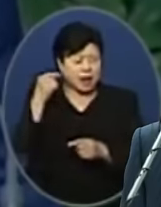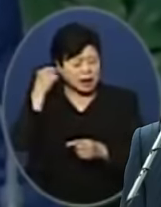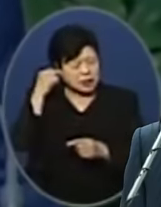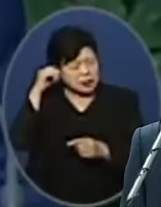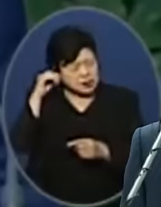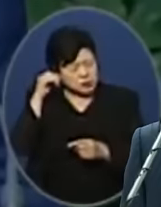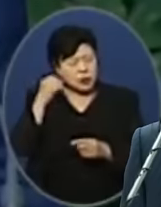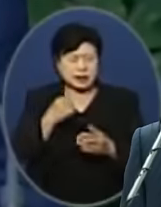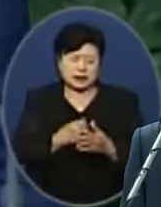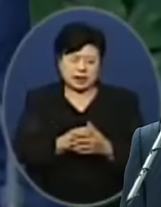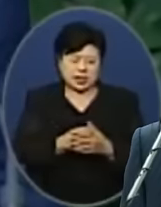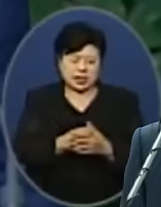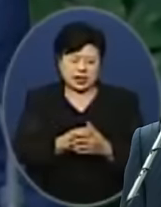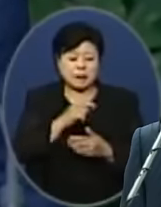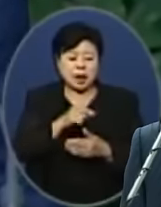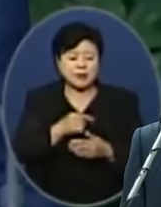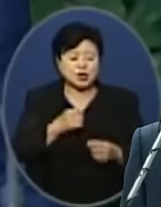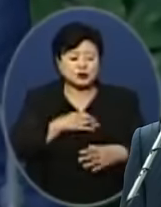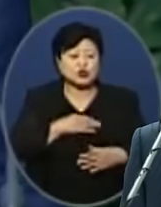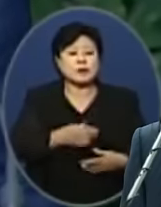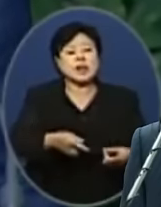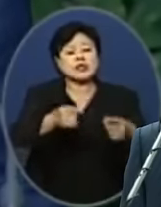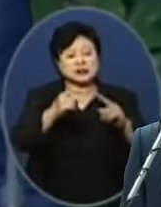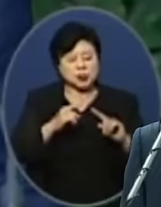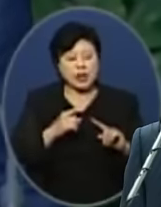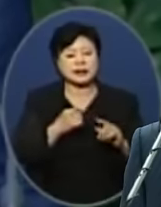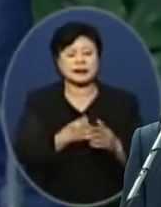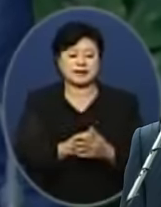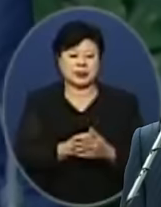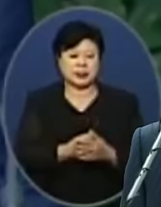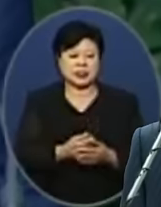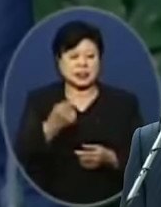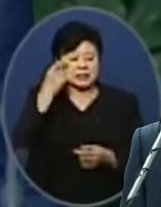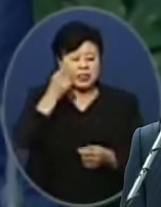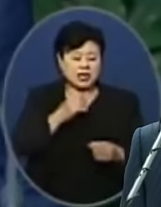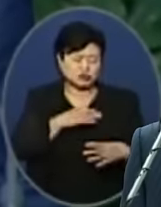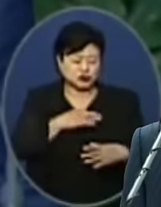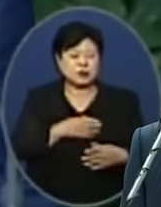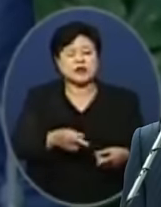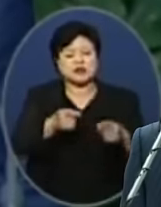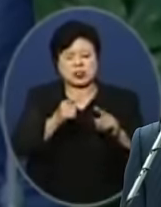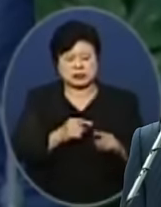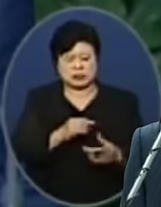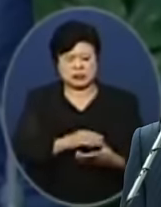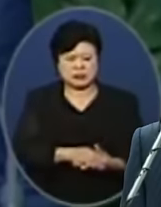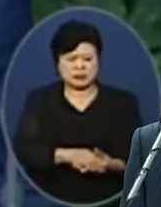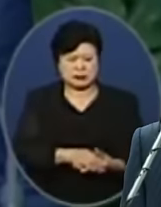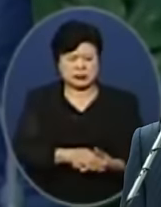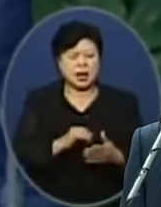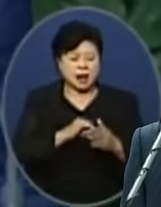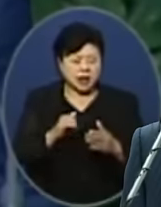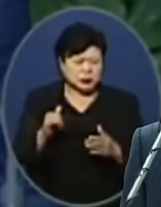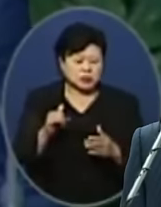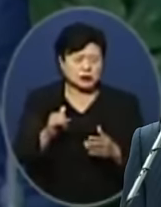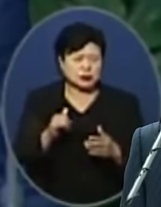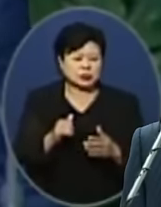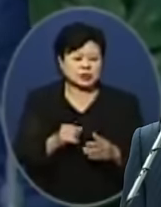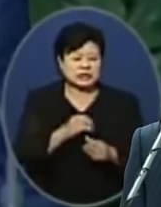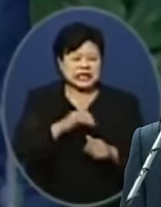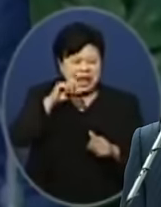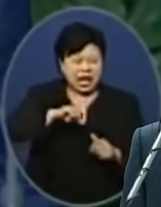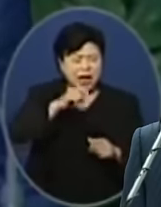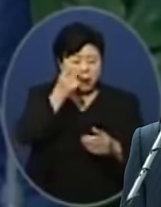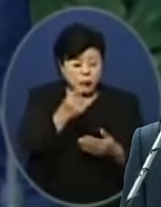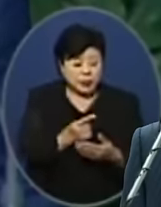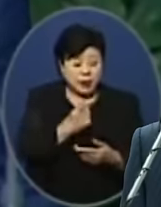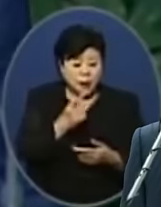기울이게 되어서 그 마음속에 두려움이 들어오게 된 것입니다. 생각에 두려움이 들어오게 된 것입니다. 우리 가족에 큰 재앙이 다가올